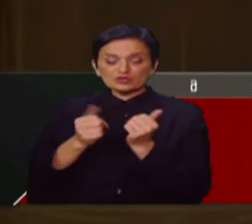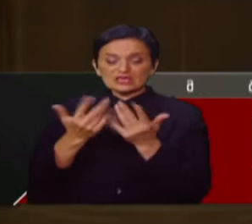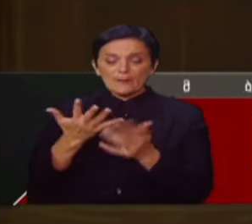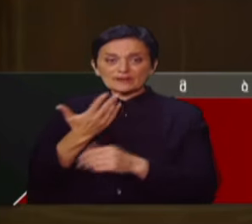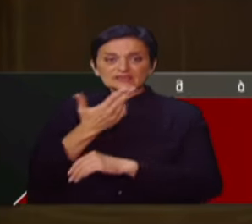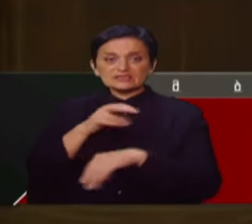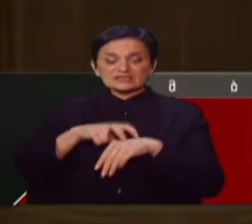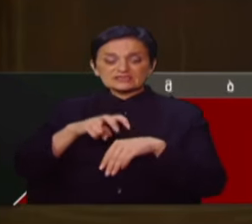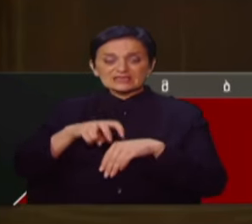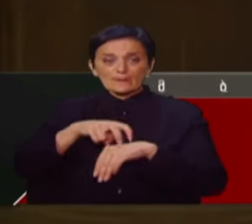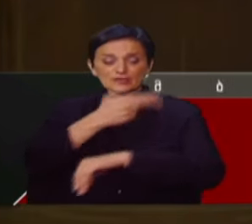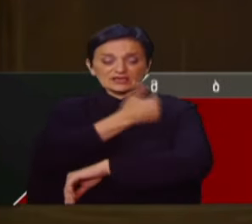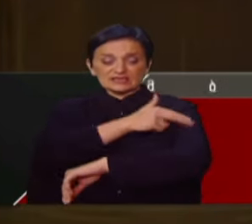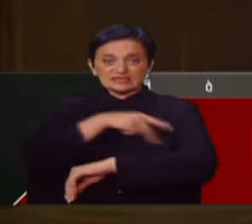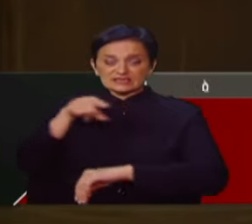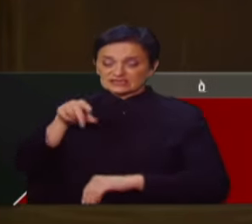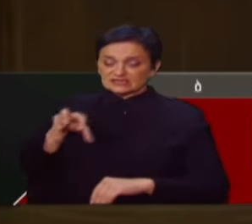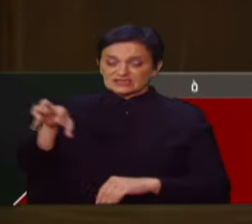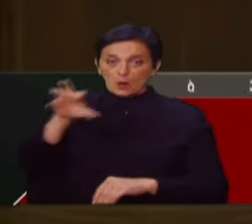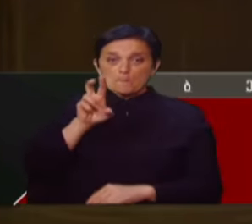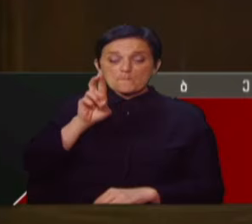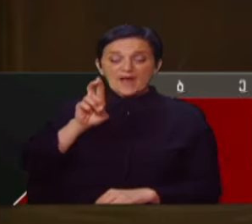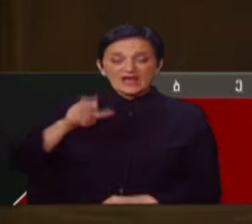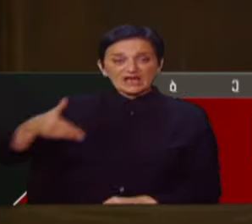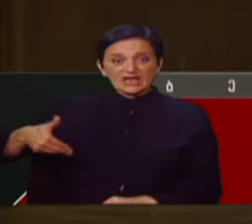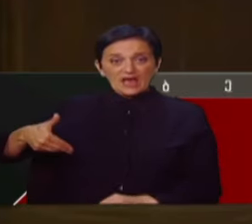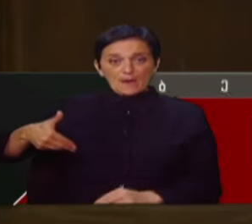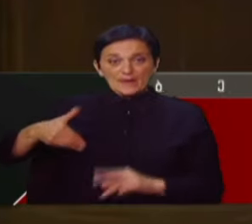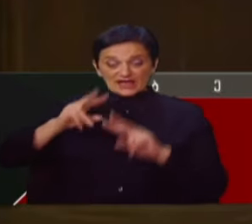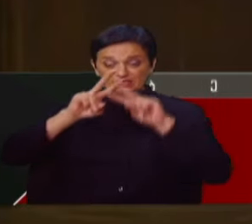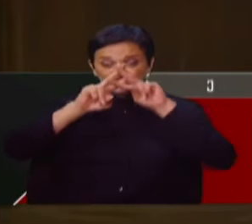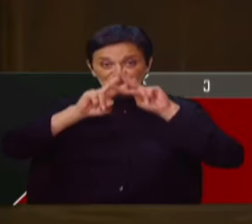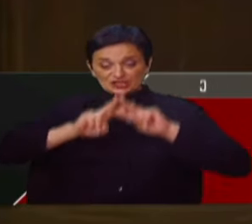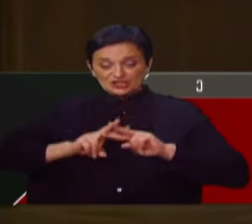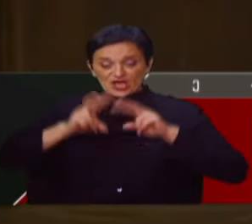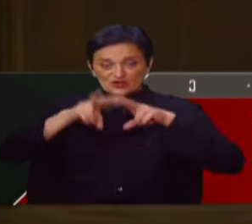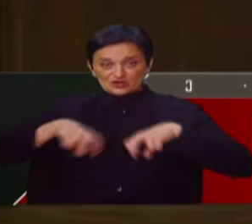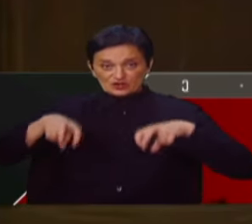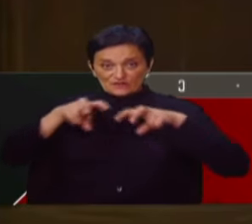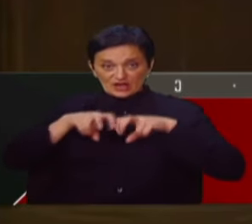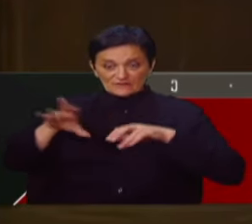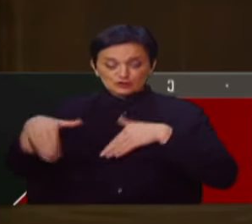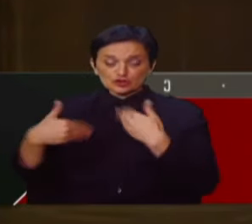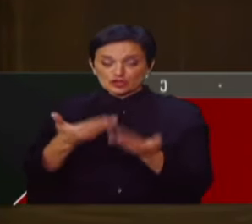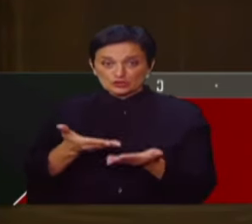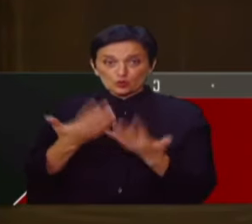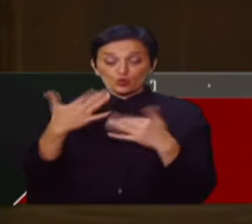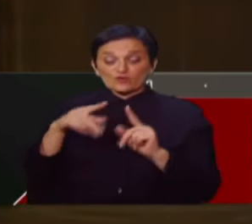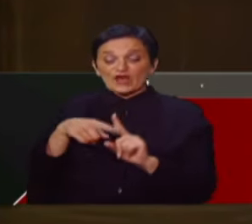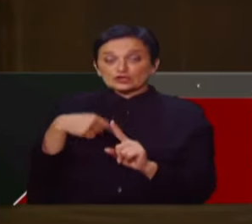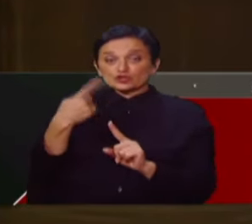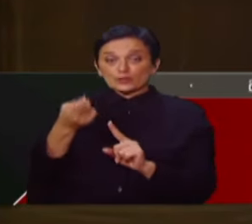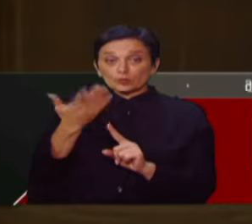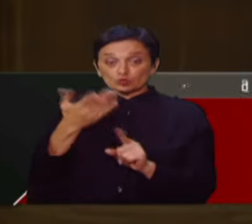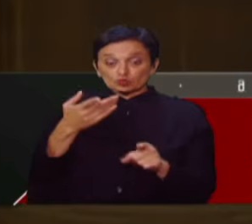სამედიცინო დაწესებულება, სადაც B ჰეპატიტის დიაგნოსტიკისთვის კვლევებს მას შესთავაზებენ და უკვე შემდეგ,